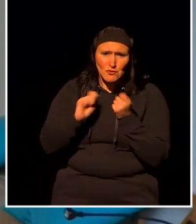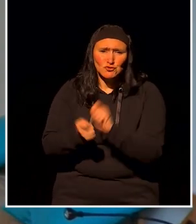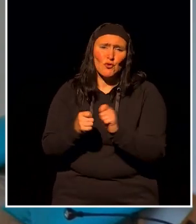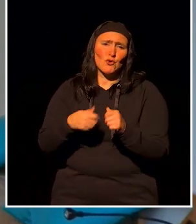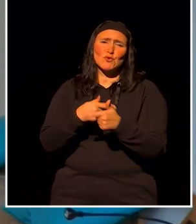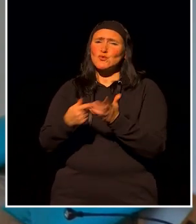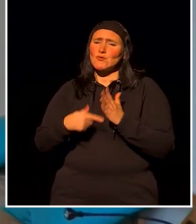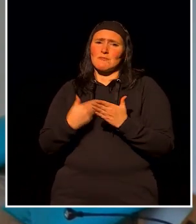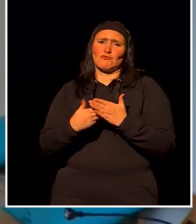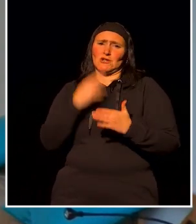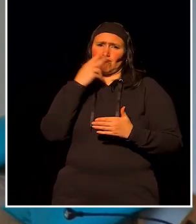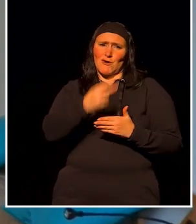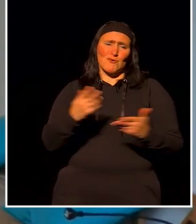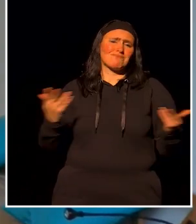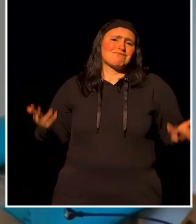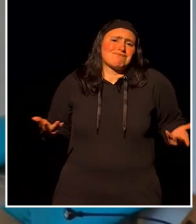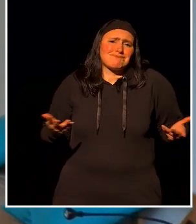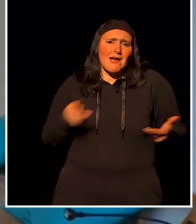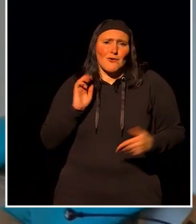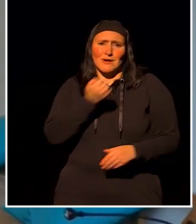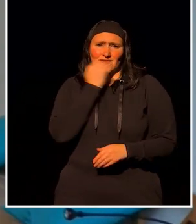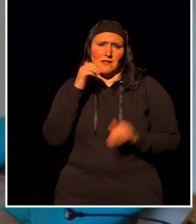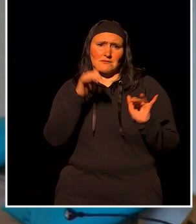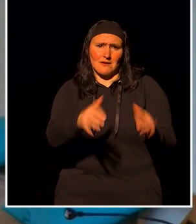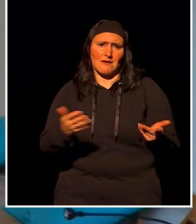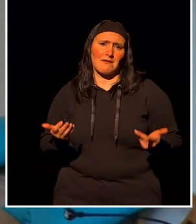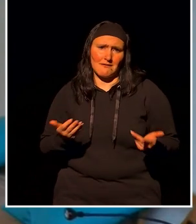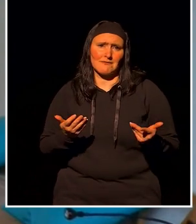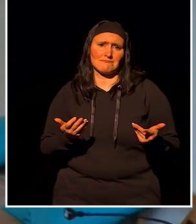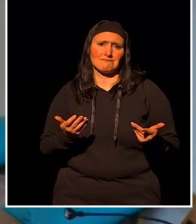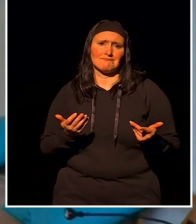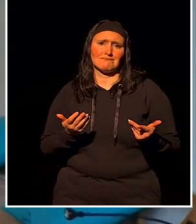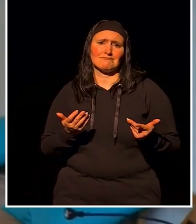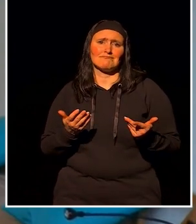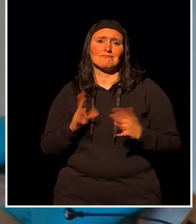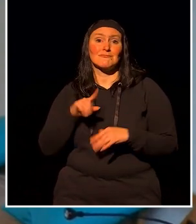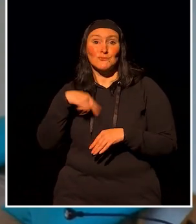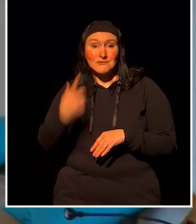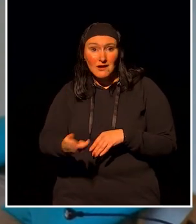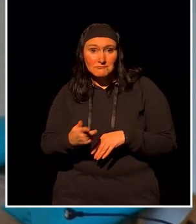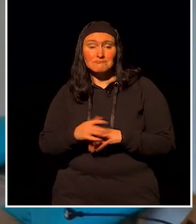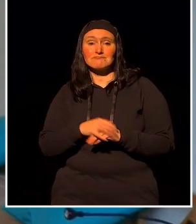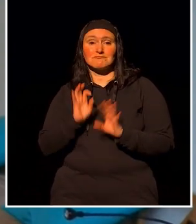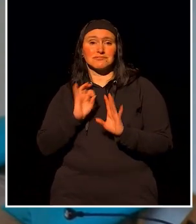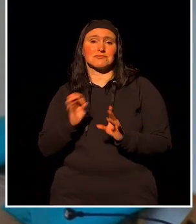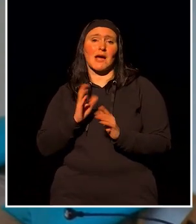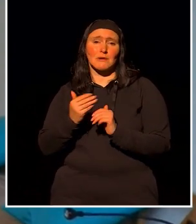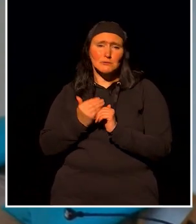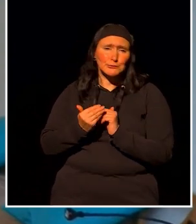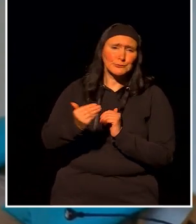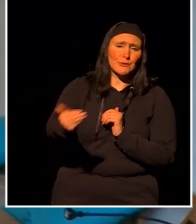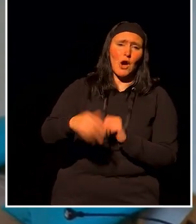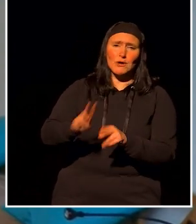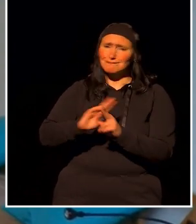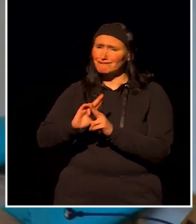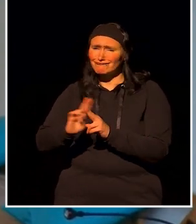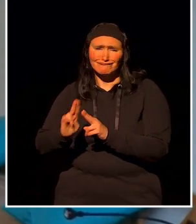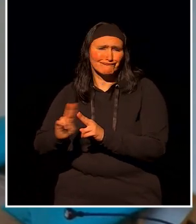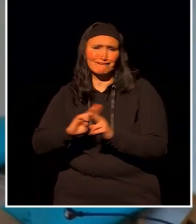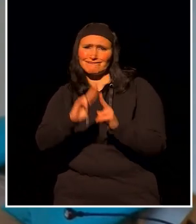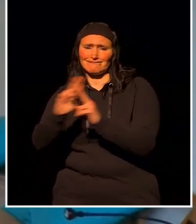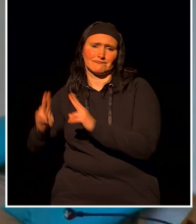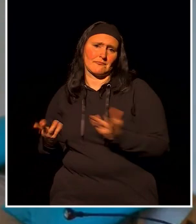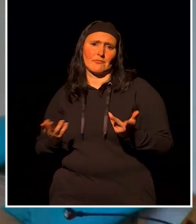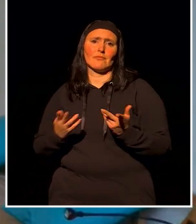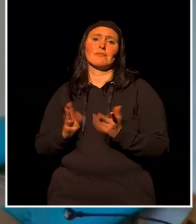mit Gewalt. Und dann kam eine lange, lange Epoche der Restauration. In Großbritannien nicht